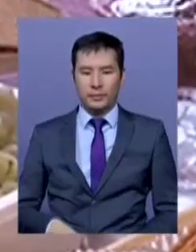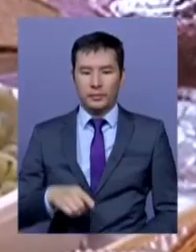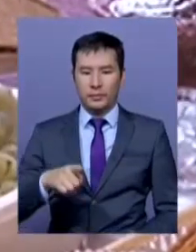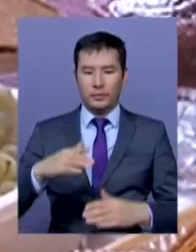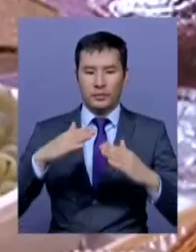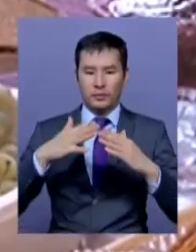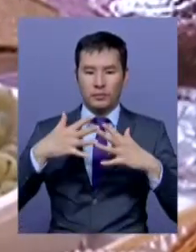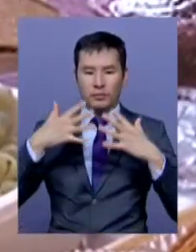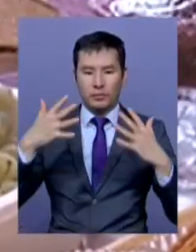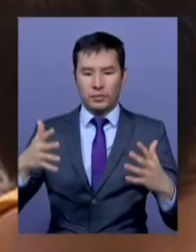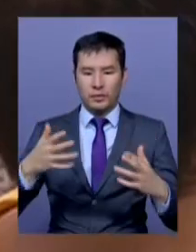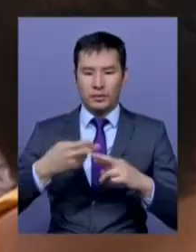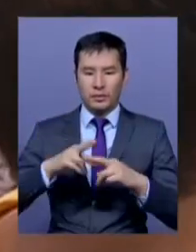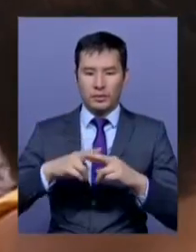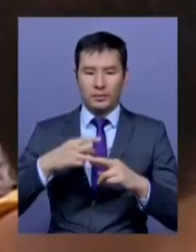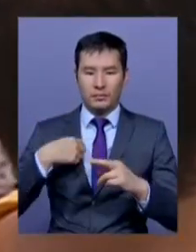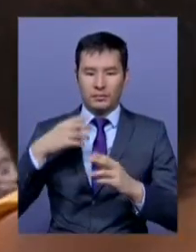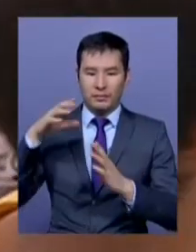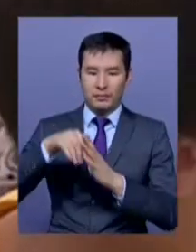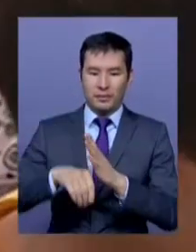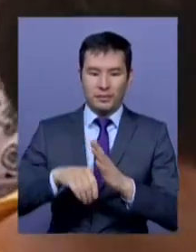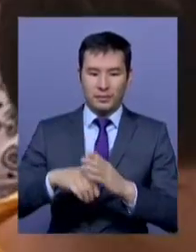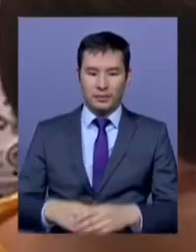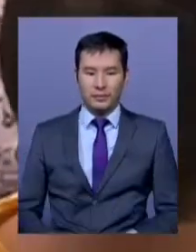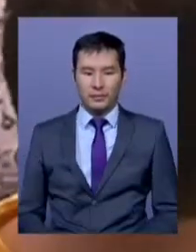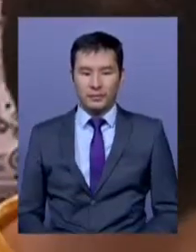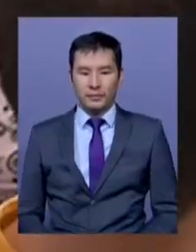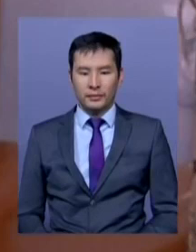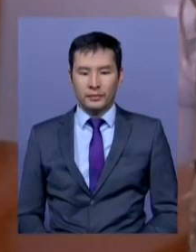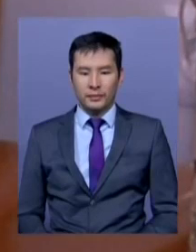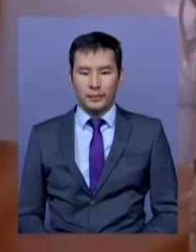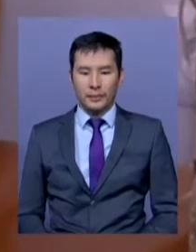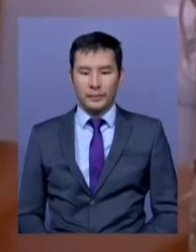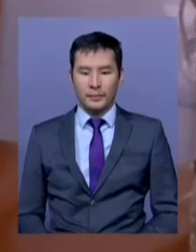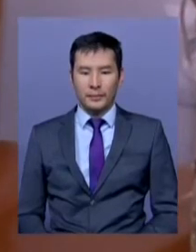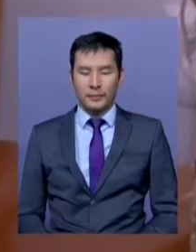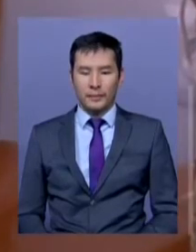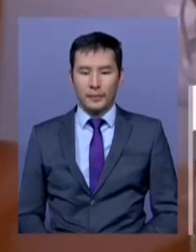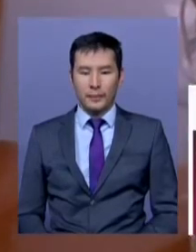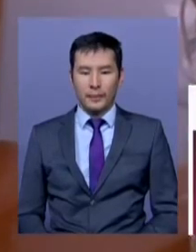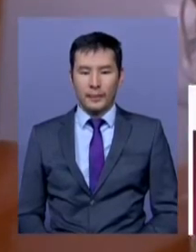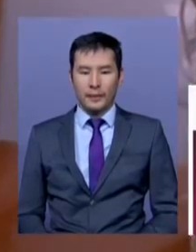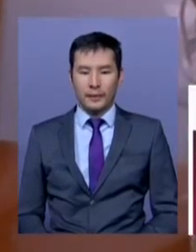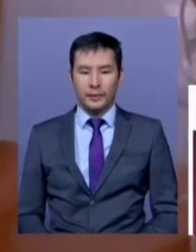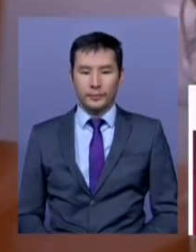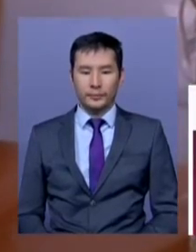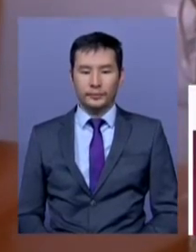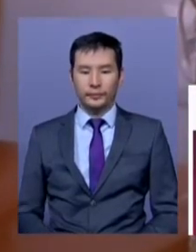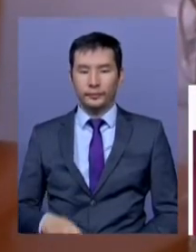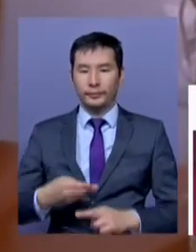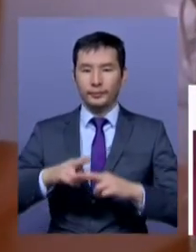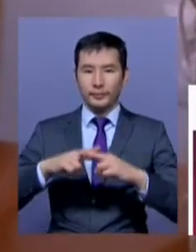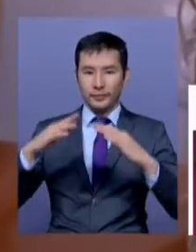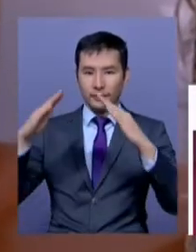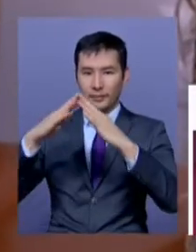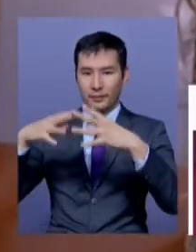Өмір тәлкегіне түскенімен жанына жақын жандарды кезіктіргенін бақыт деп санайды. Они живут вместе со мной. Уақыт өте келе олар менің отбасым